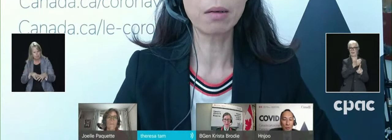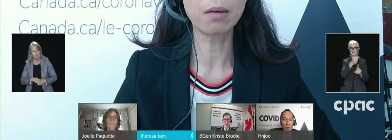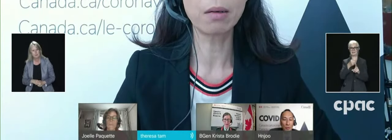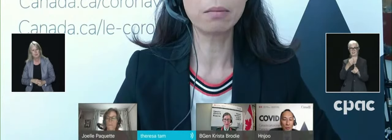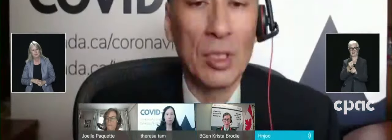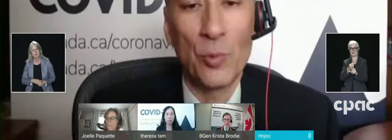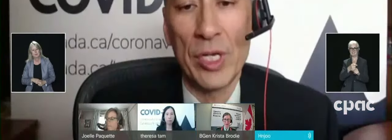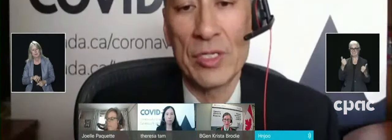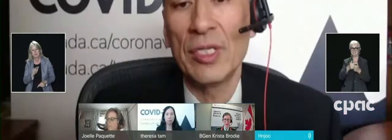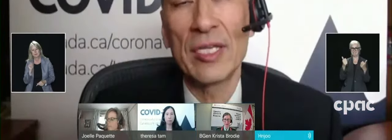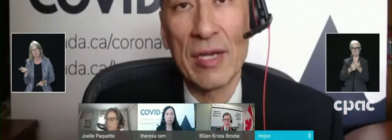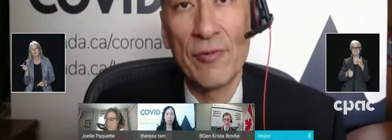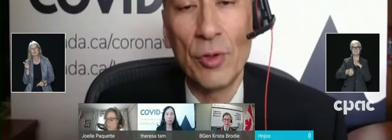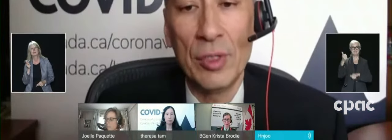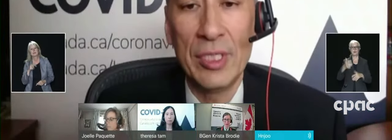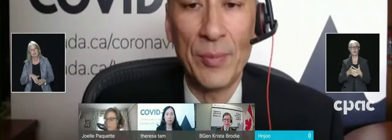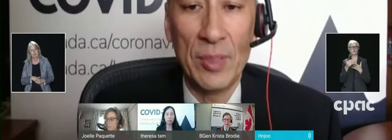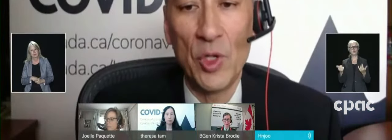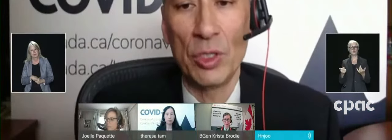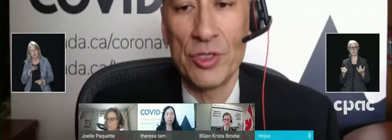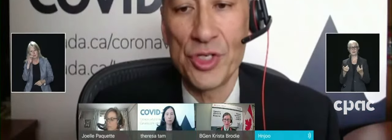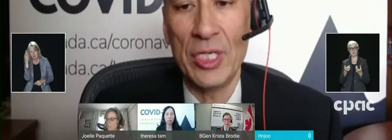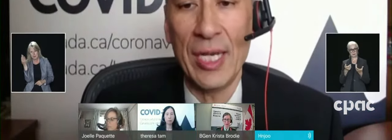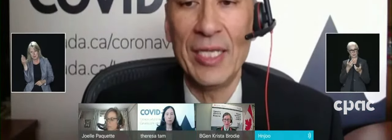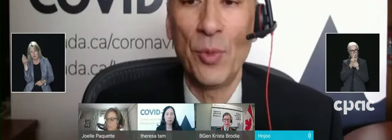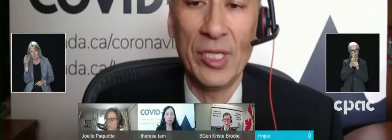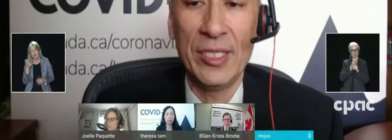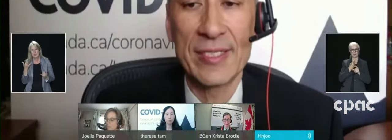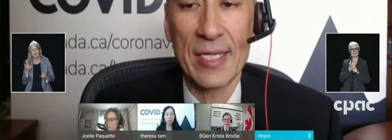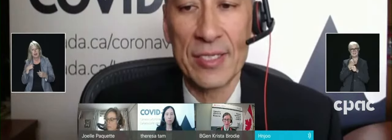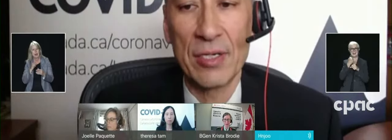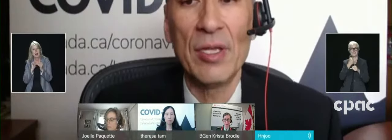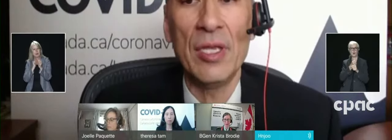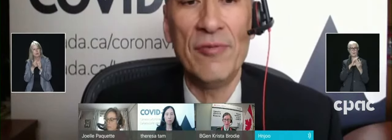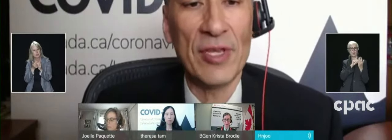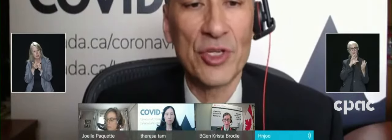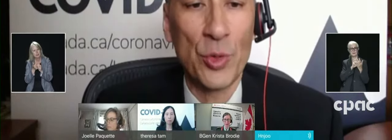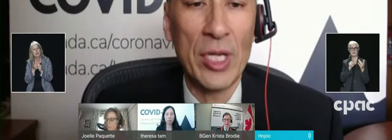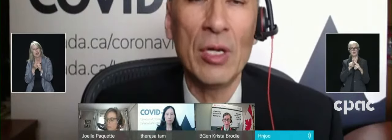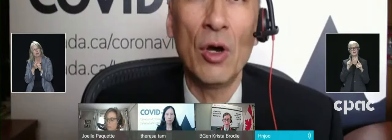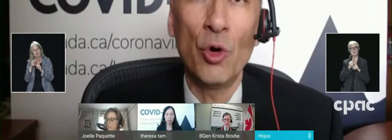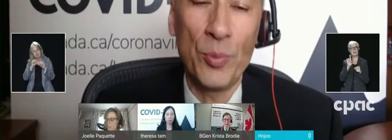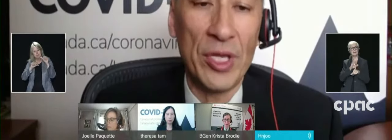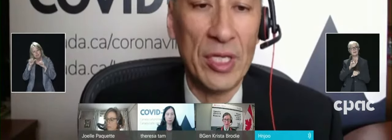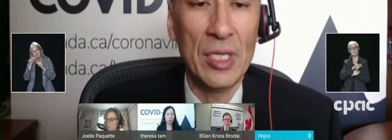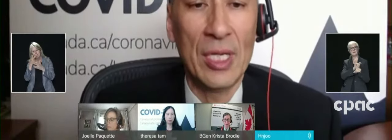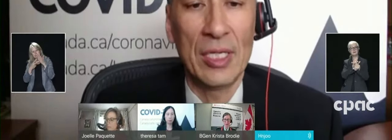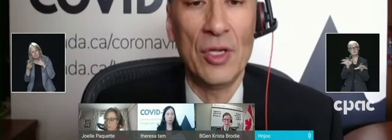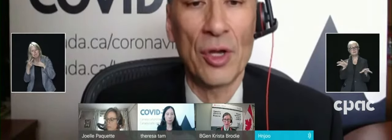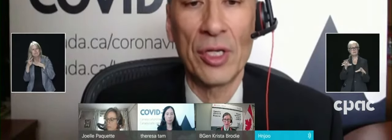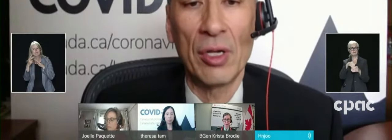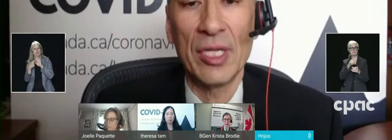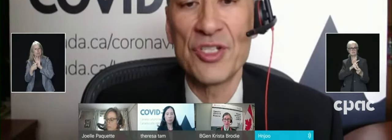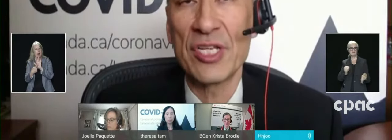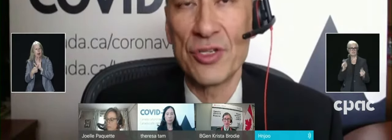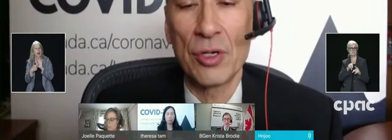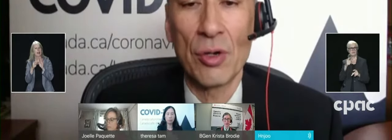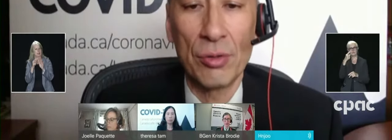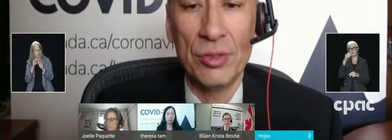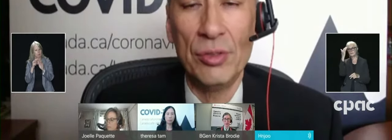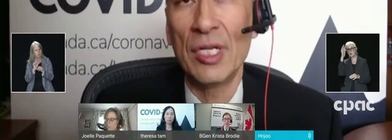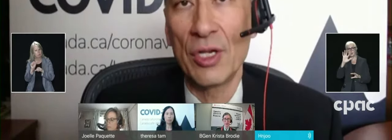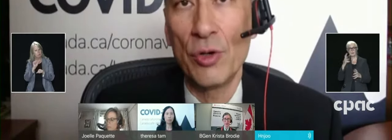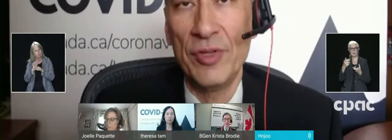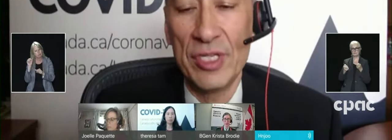Aujourd'hui, nous ferons le point sur les travaux d'épidémiologie et de modélisation effectués au pays qui orientent la